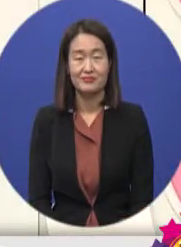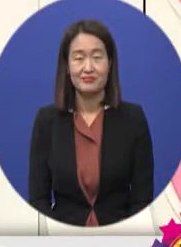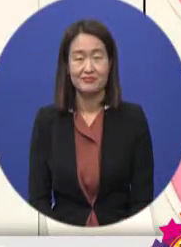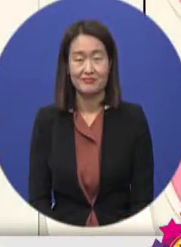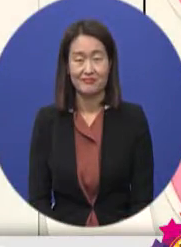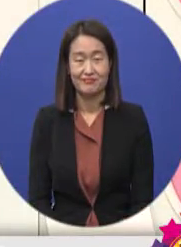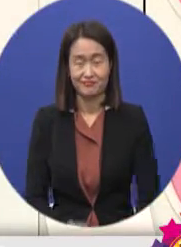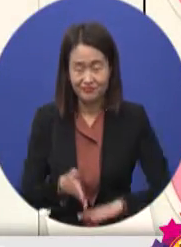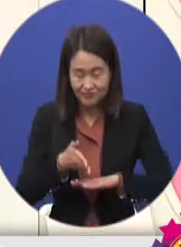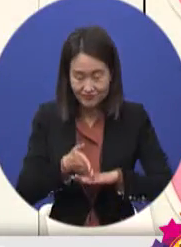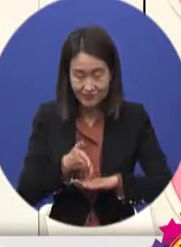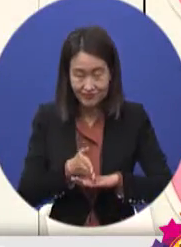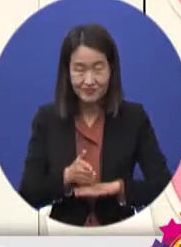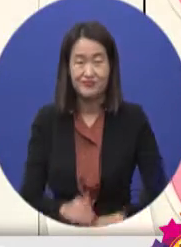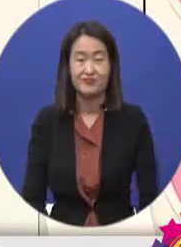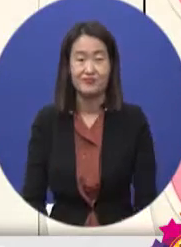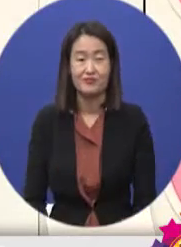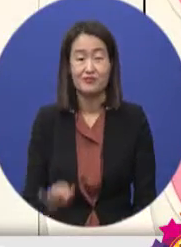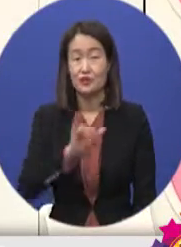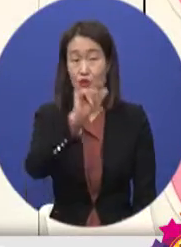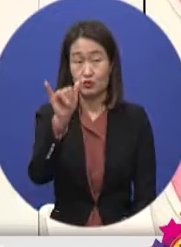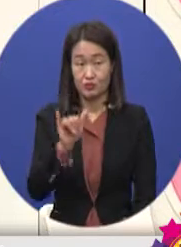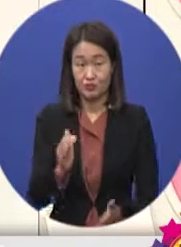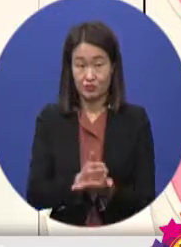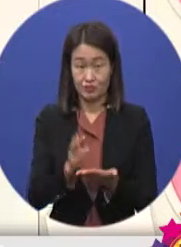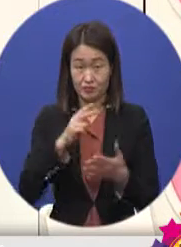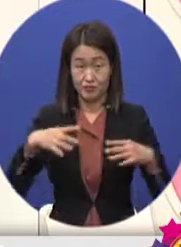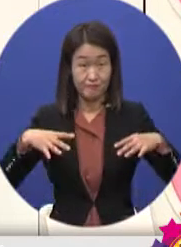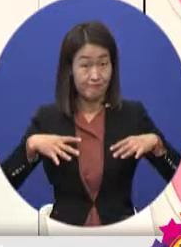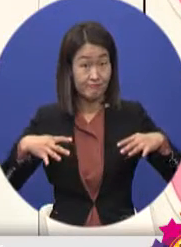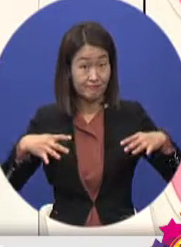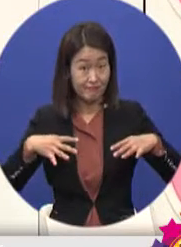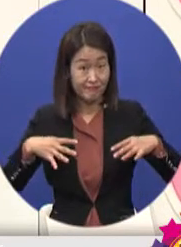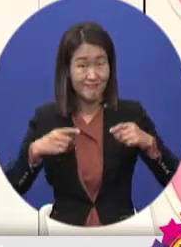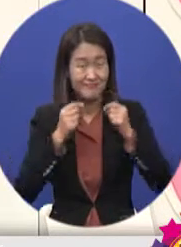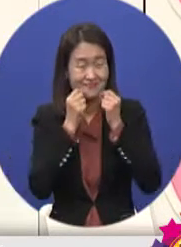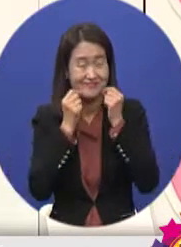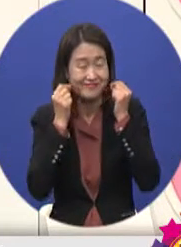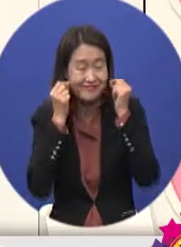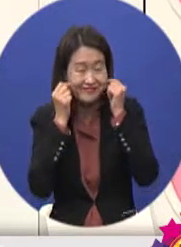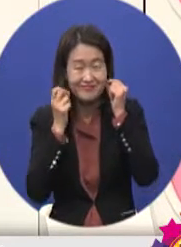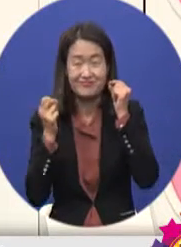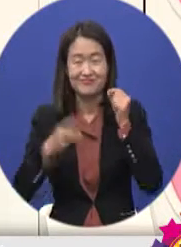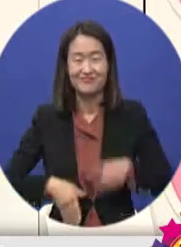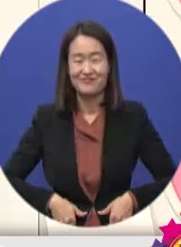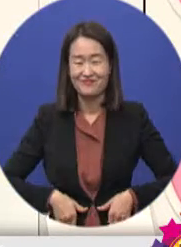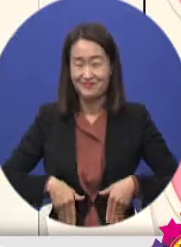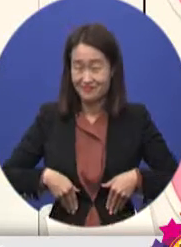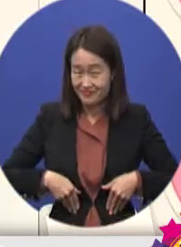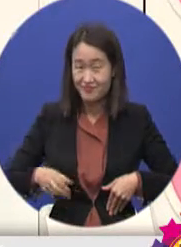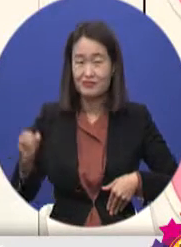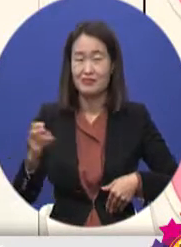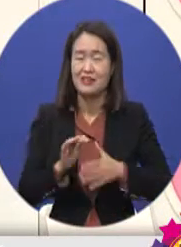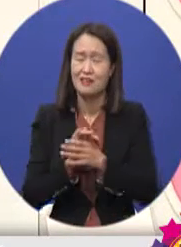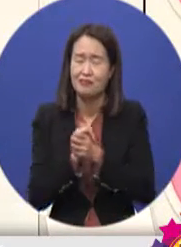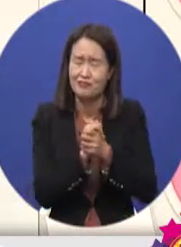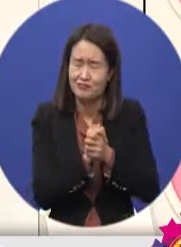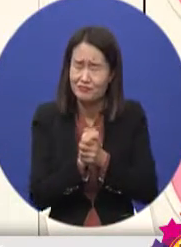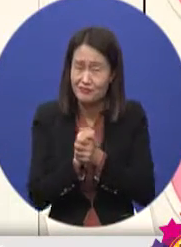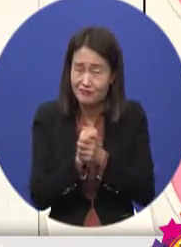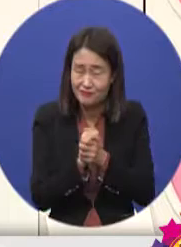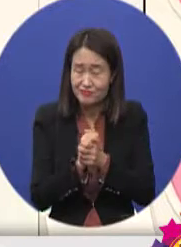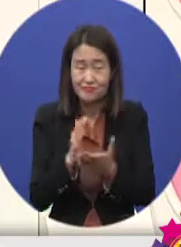소장. 네, 감사합니다. 천국 나눔 노래자랑. 웃음이 있고 따뜻함이 있고 정겨움이